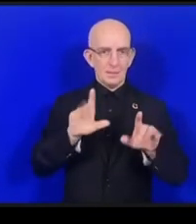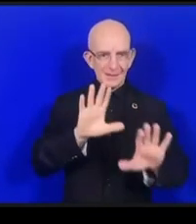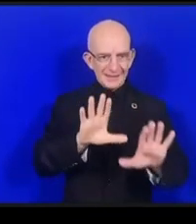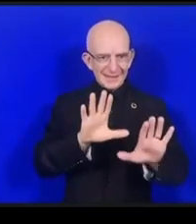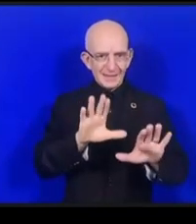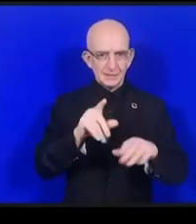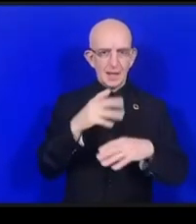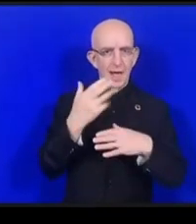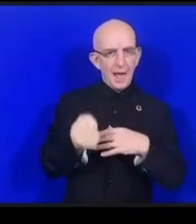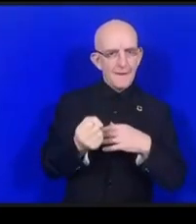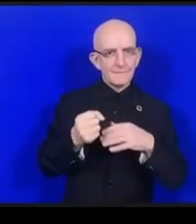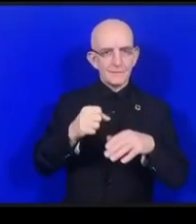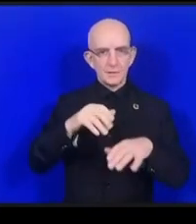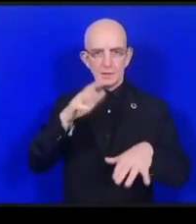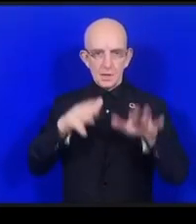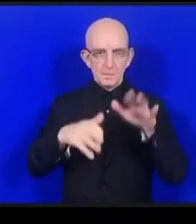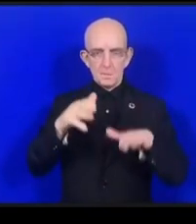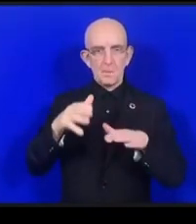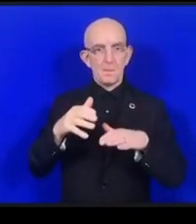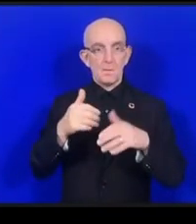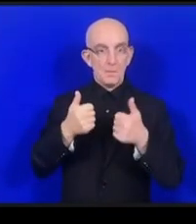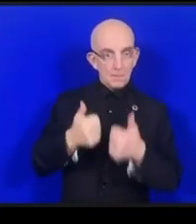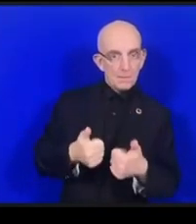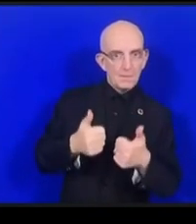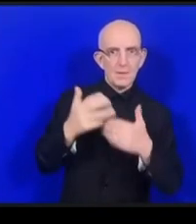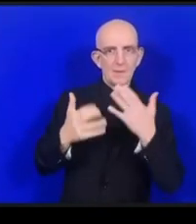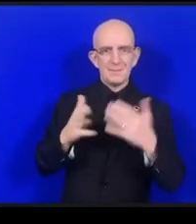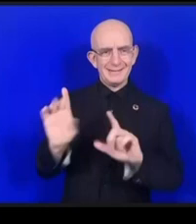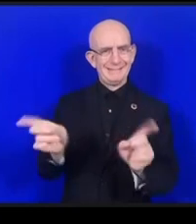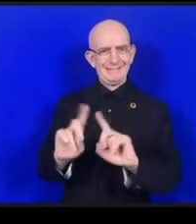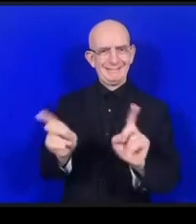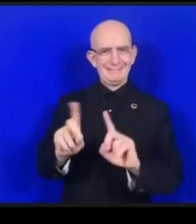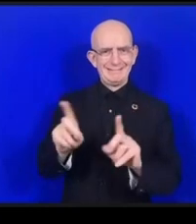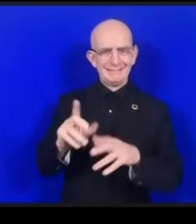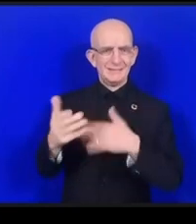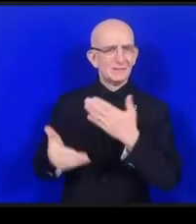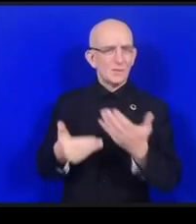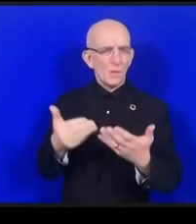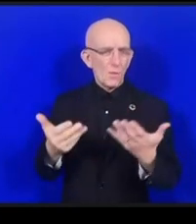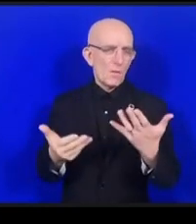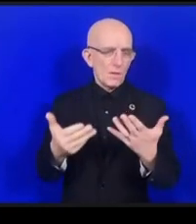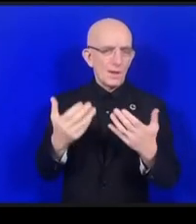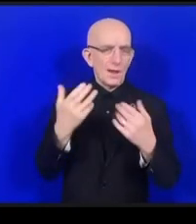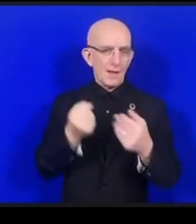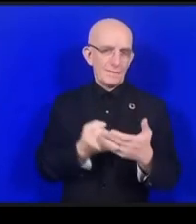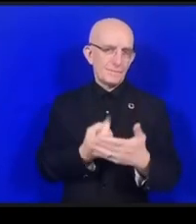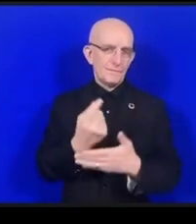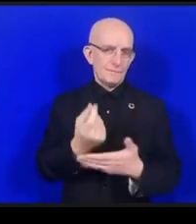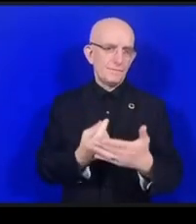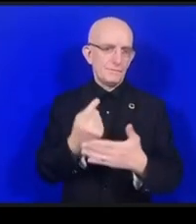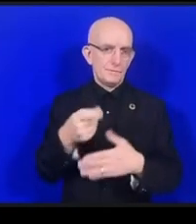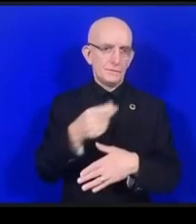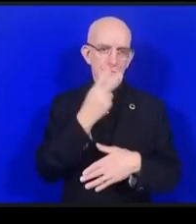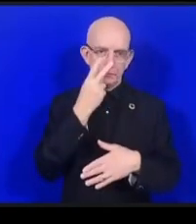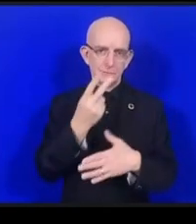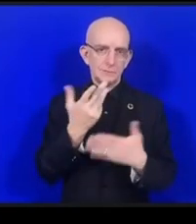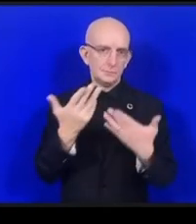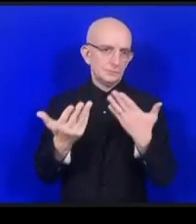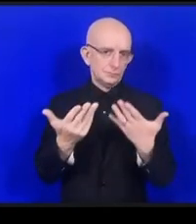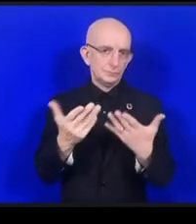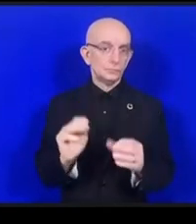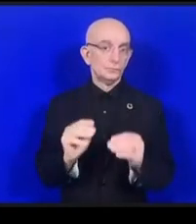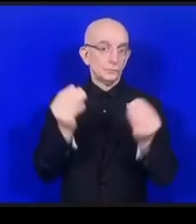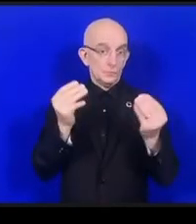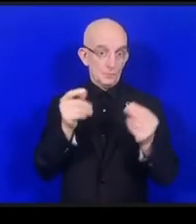среды это реалии с которыми нам приходится иметь дело Кроме того молодёжи